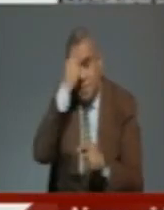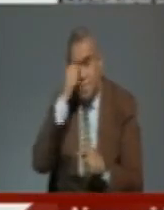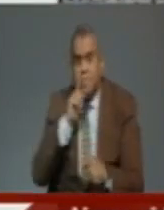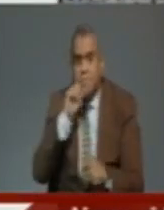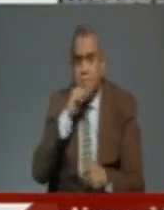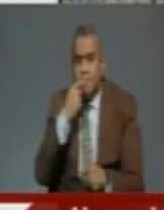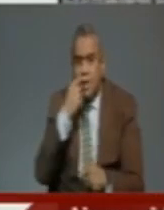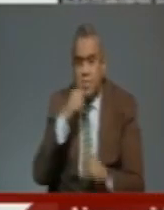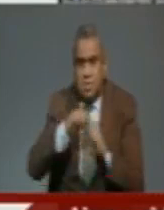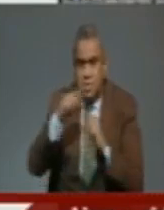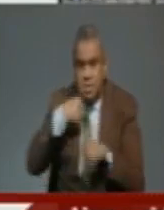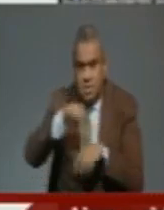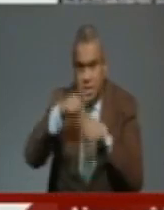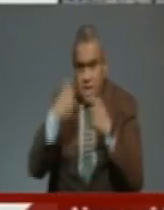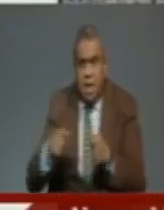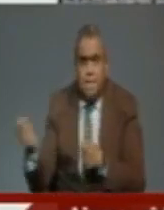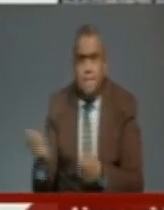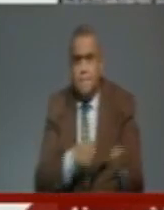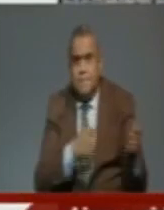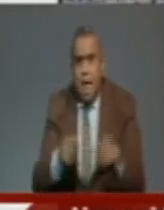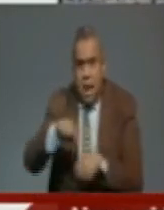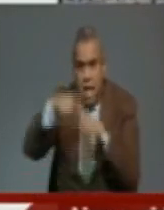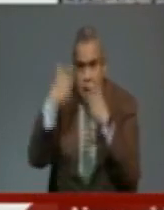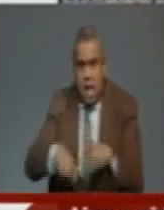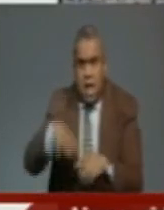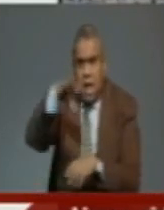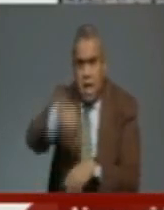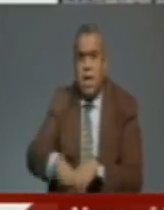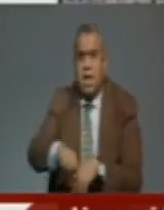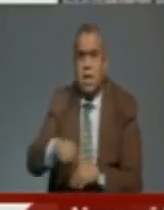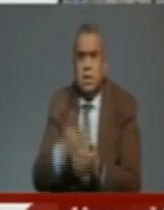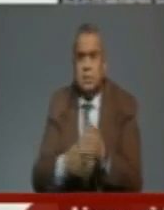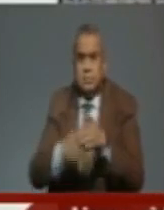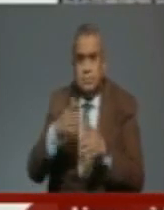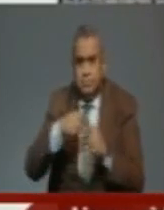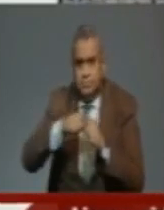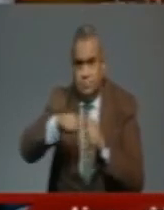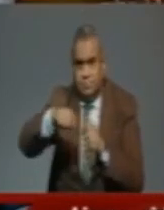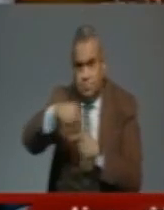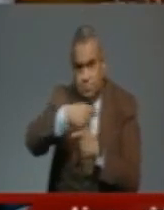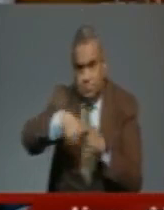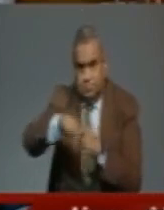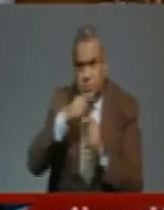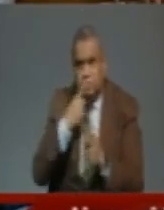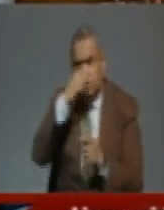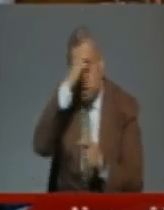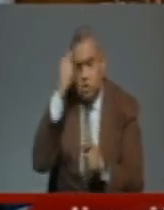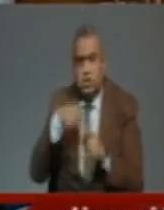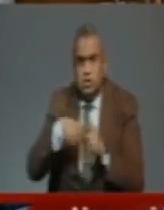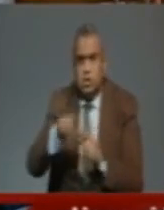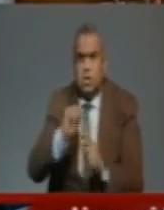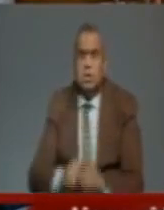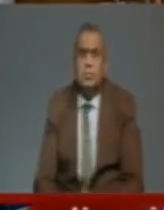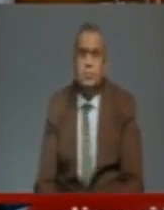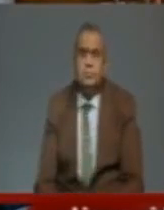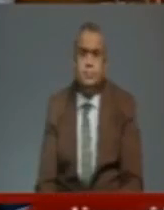منطقه المحله الكبرى ونعمل هنا مركز لوجستي ومنطقه ومينا جاف كبير جدا في قلب الدلتا ان شاء الله باذن الله.